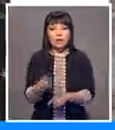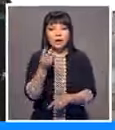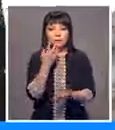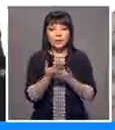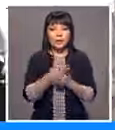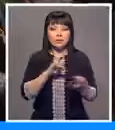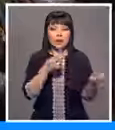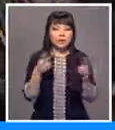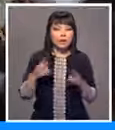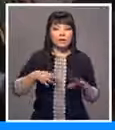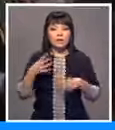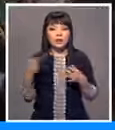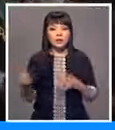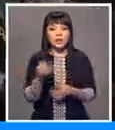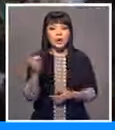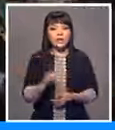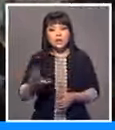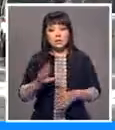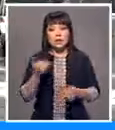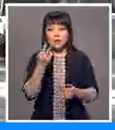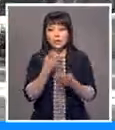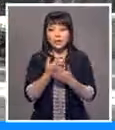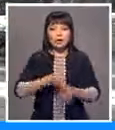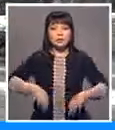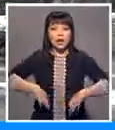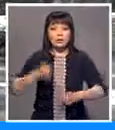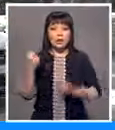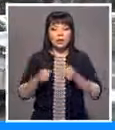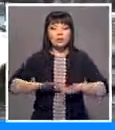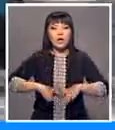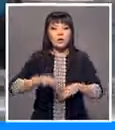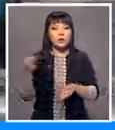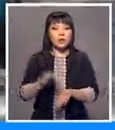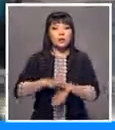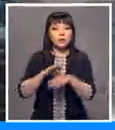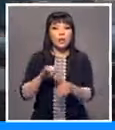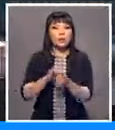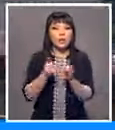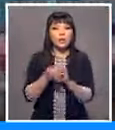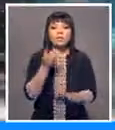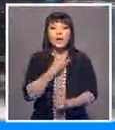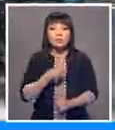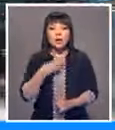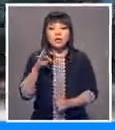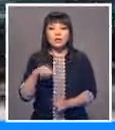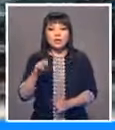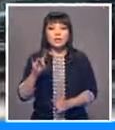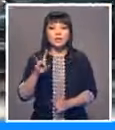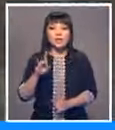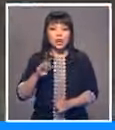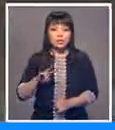етті. Ал Азия автозауытының жастары арнайы автошеру өткізді. Аталмыш акция бүгін Өскеменмен қоса Семей, Риддер және